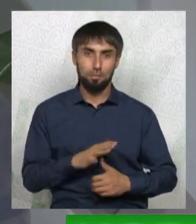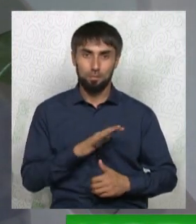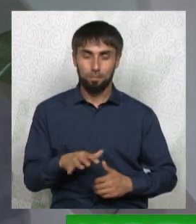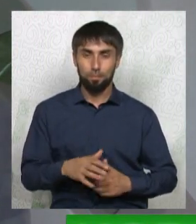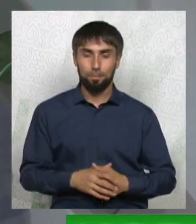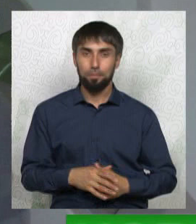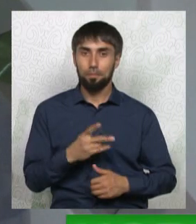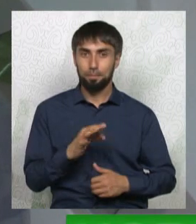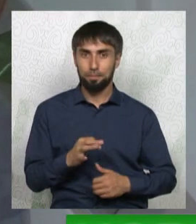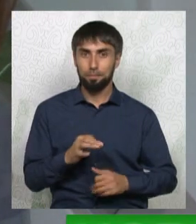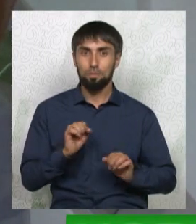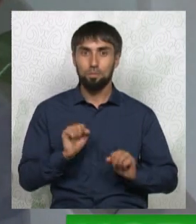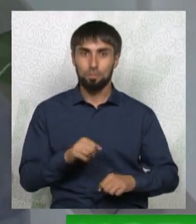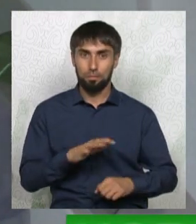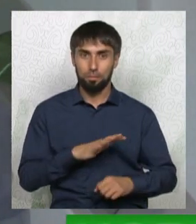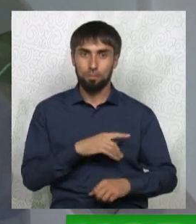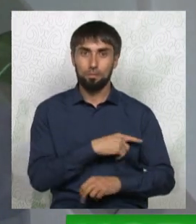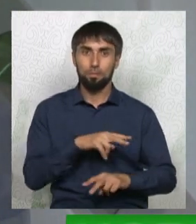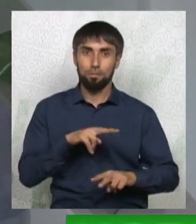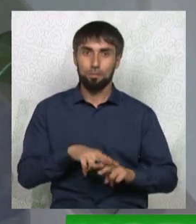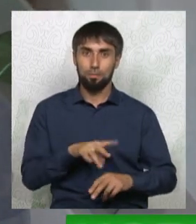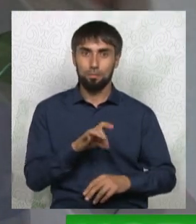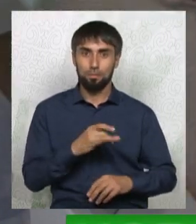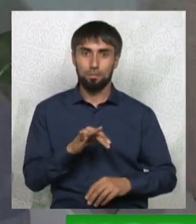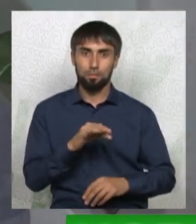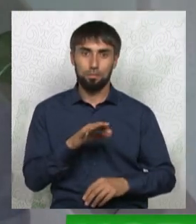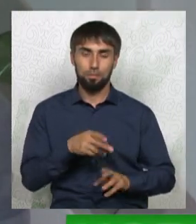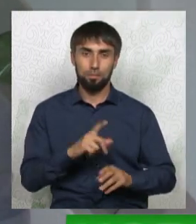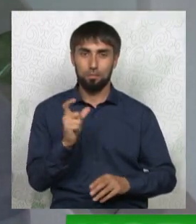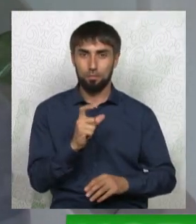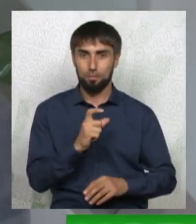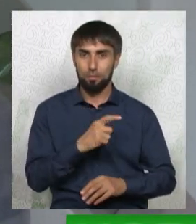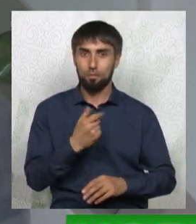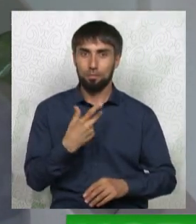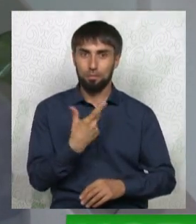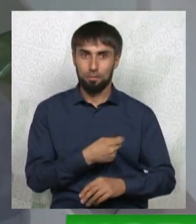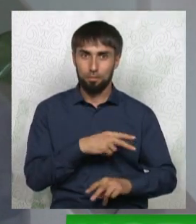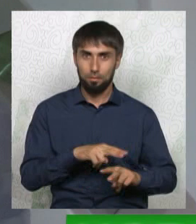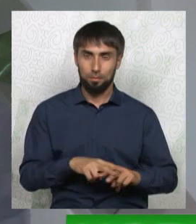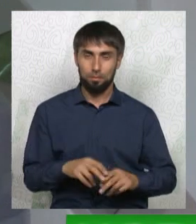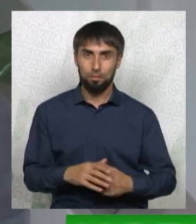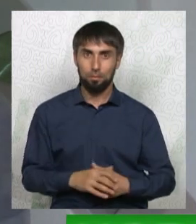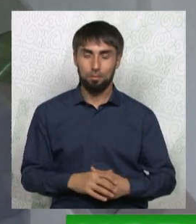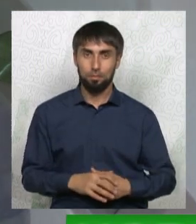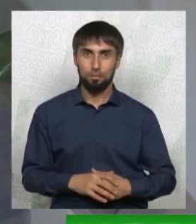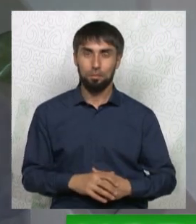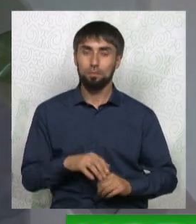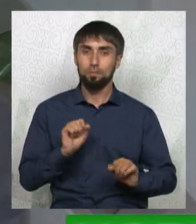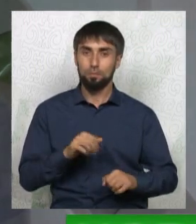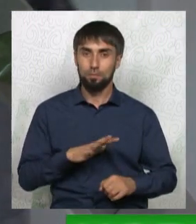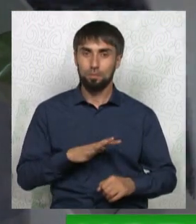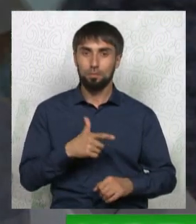было, но могут быть местные реакции в виде отека в месте укола. Может